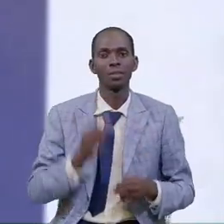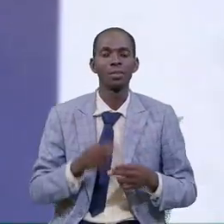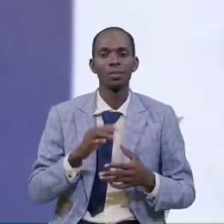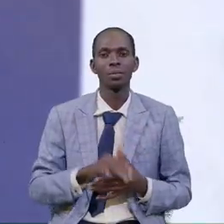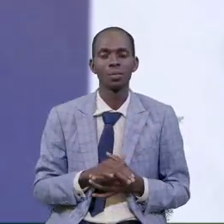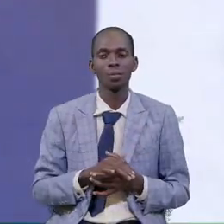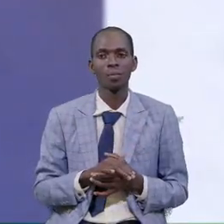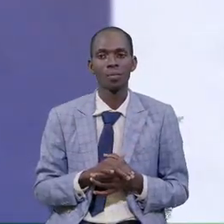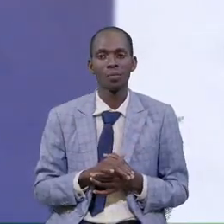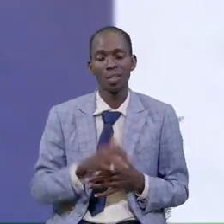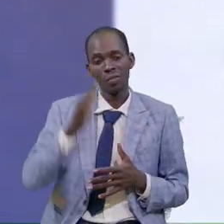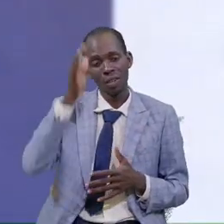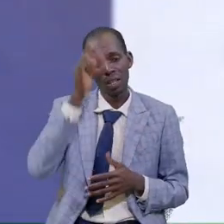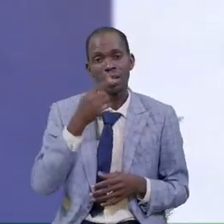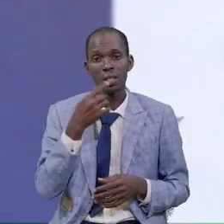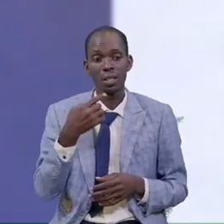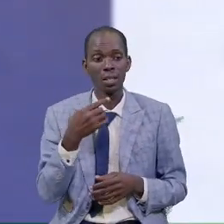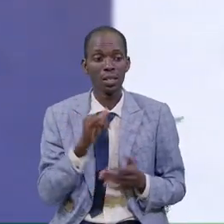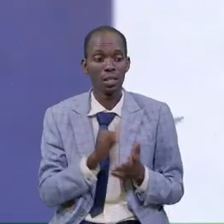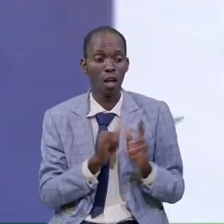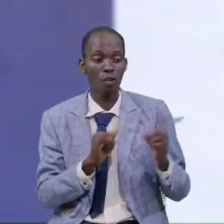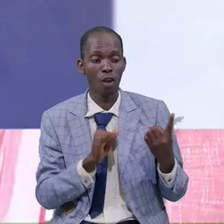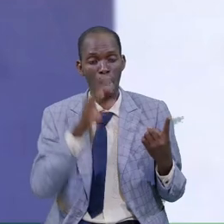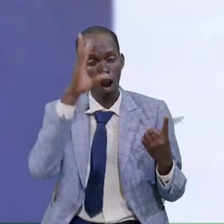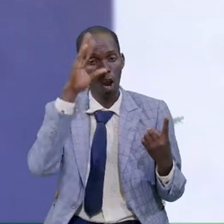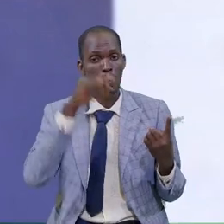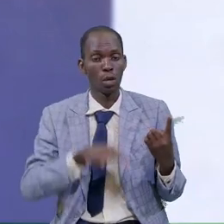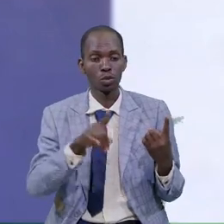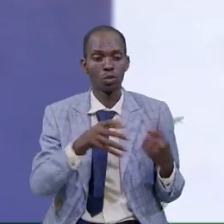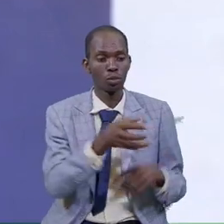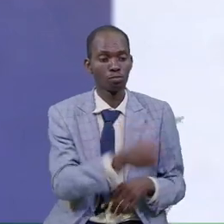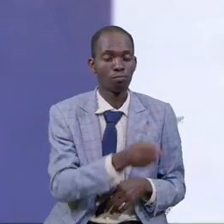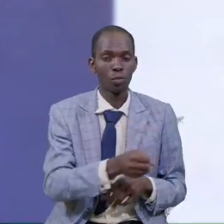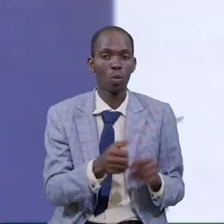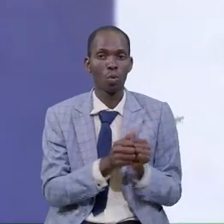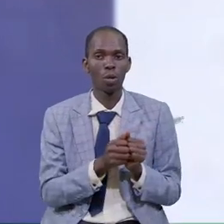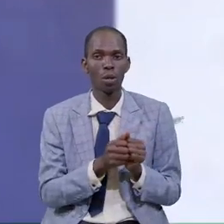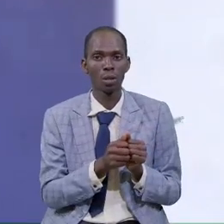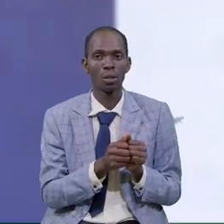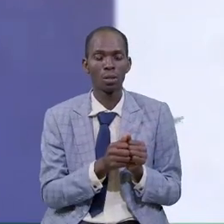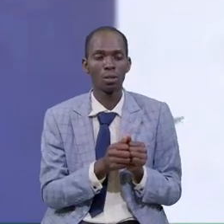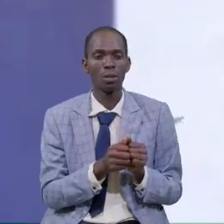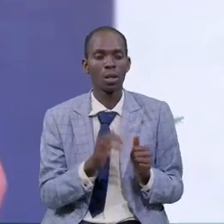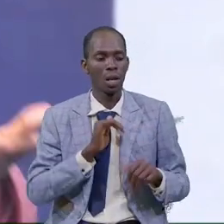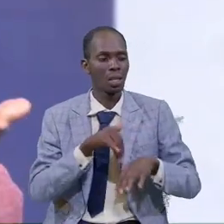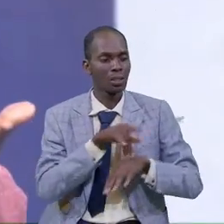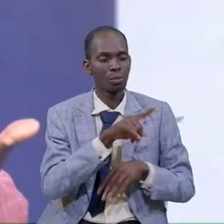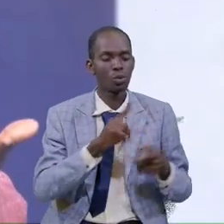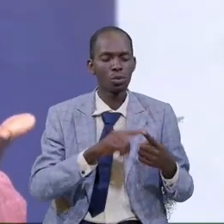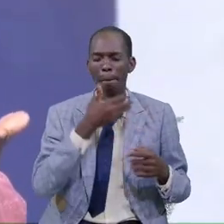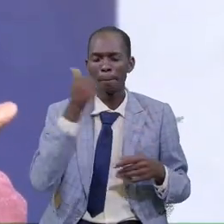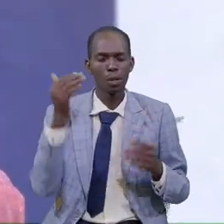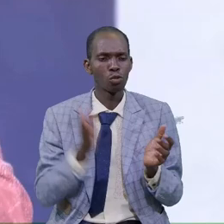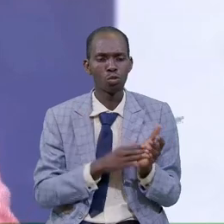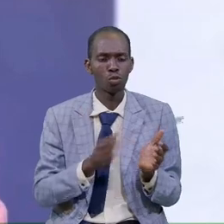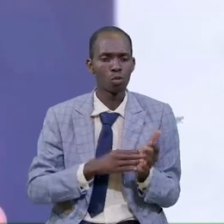Il a dit, ce premier garçon que tu as serré, à qui tu as serré la main là, je l'ai envoyé dans les meilleures écoles du pays. J'ai